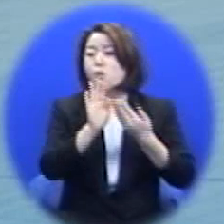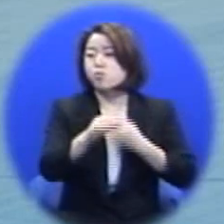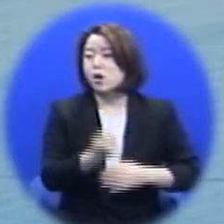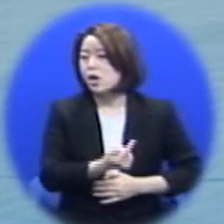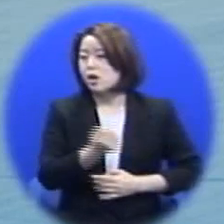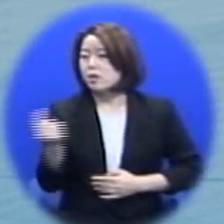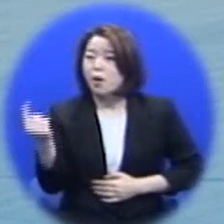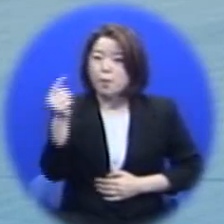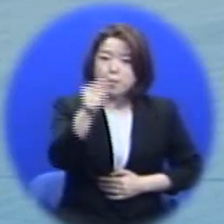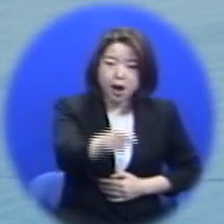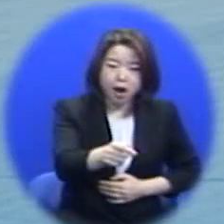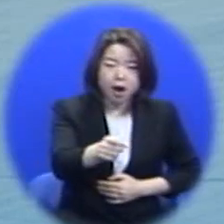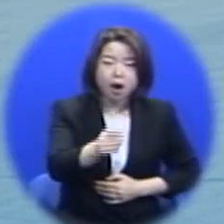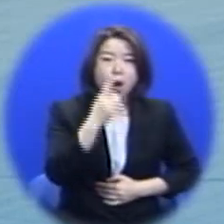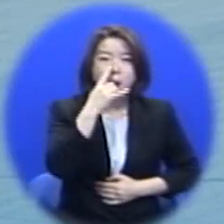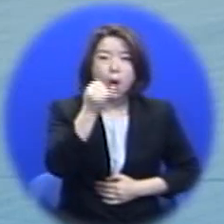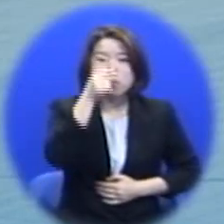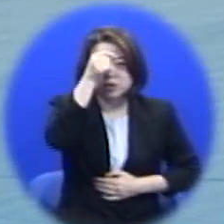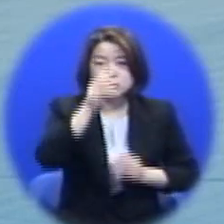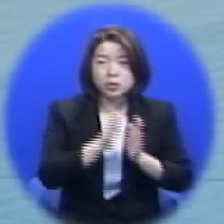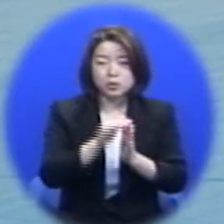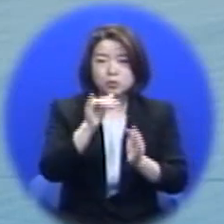어머니 기도회에 설교를 하러 내려갔습니다.